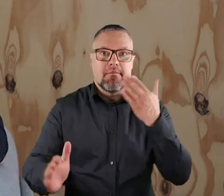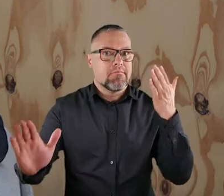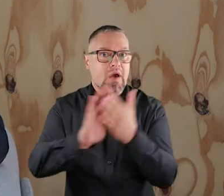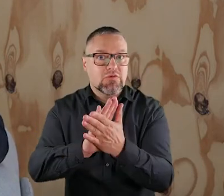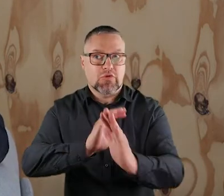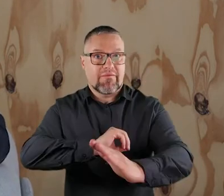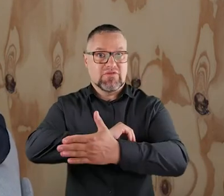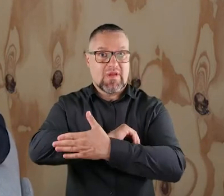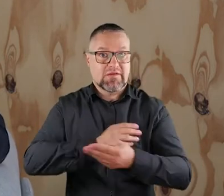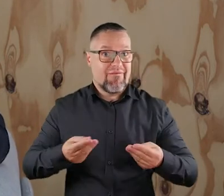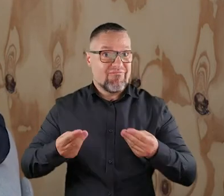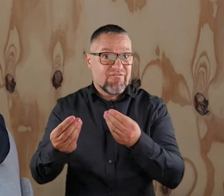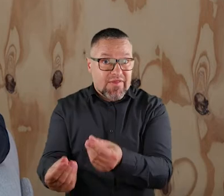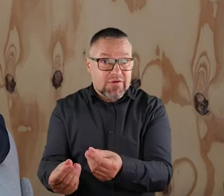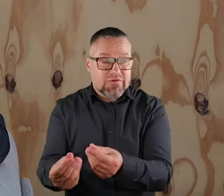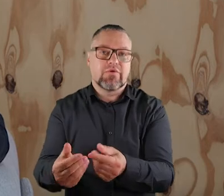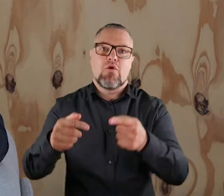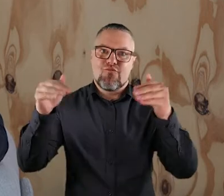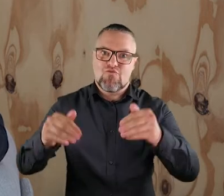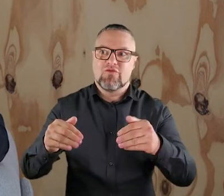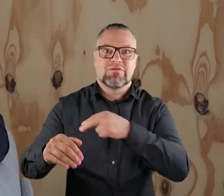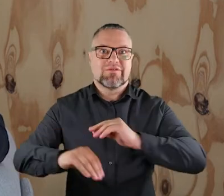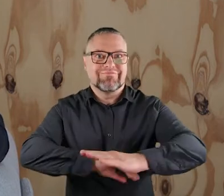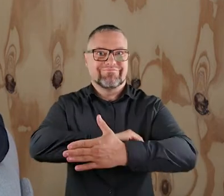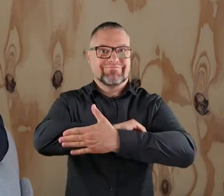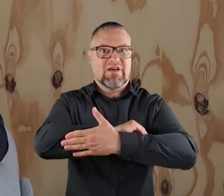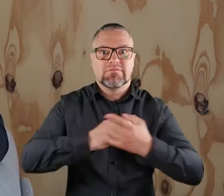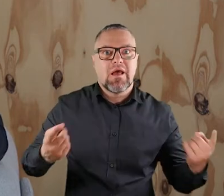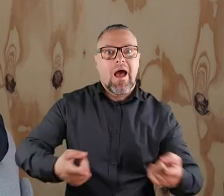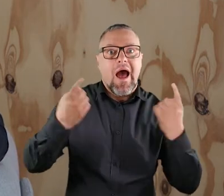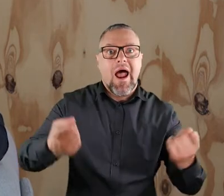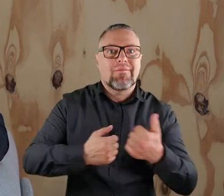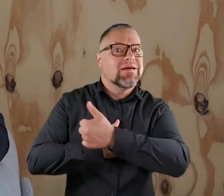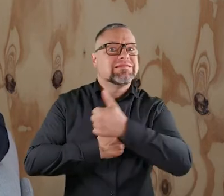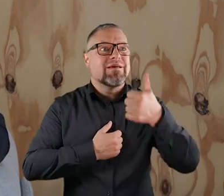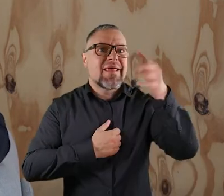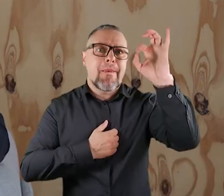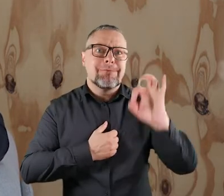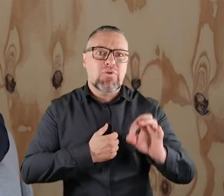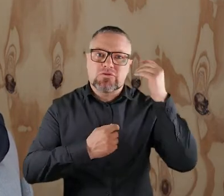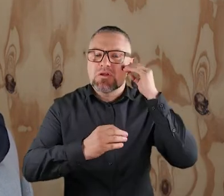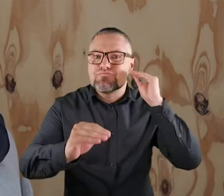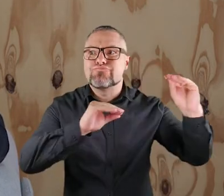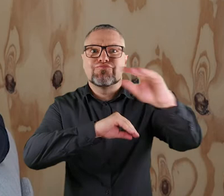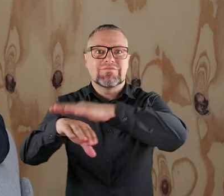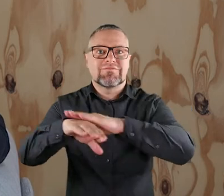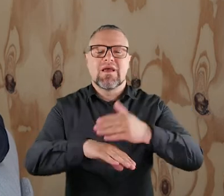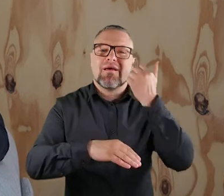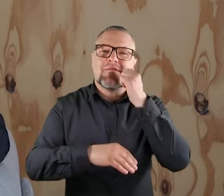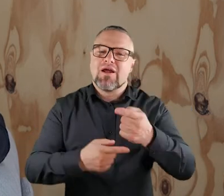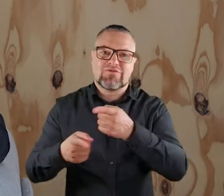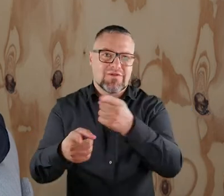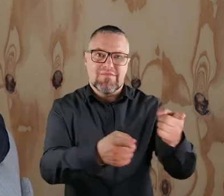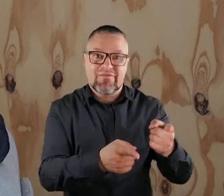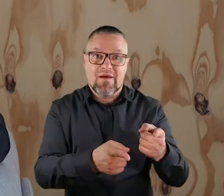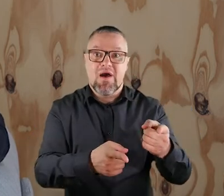takiego bezpośredniego wsparcia finansowego możecie nas także wesprzeć w promowaniu samej kampanii 1%. Naprawdę